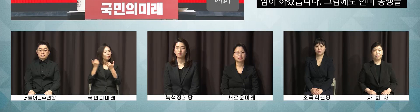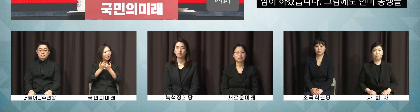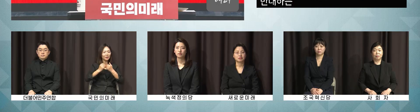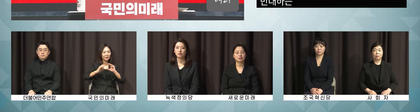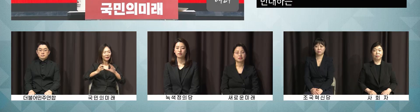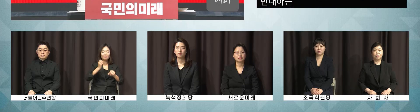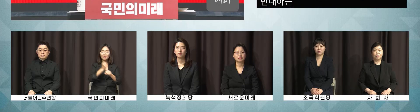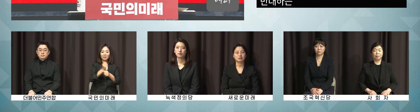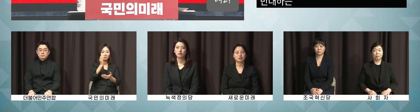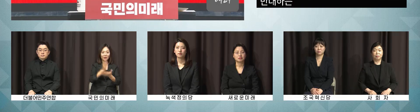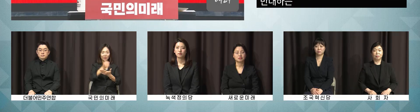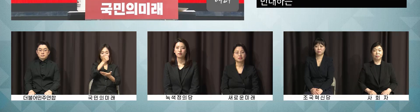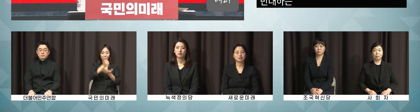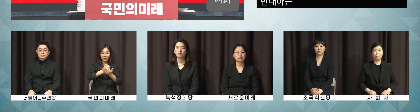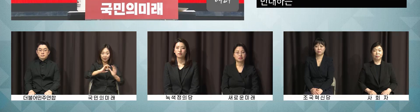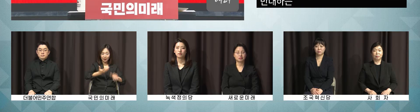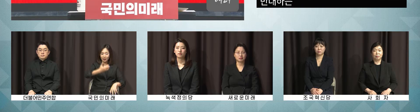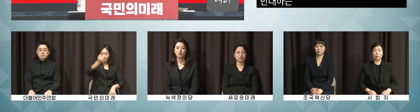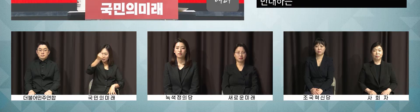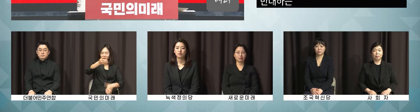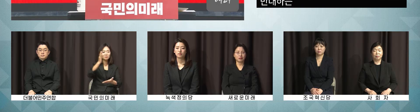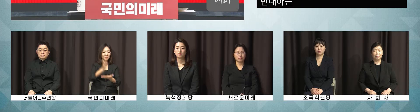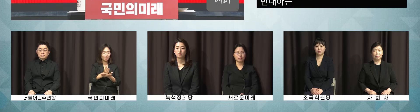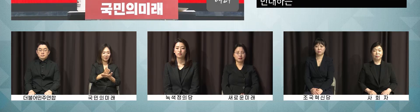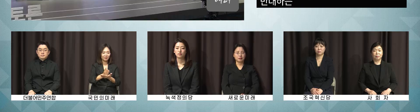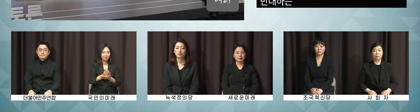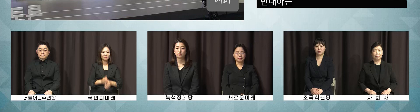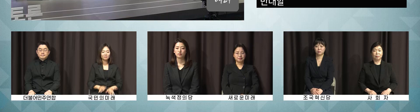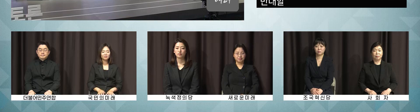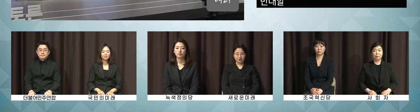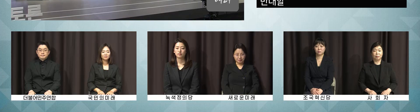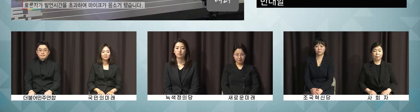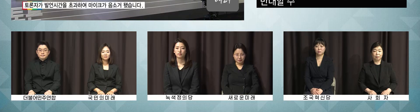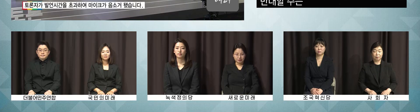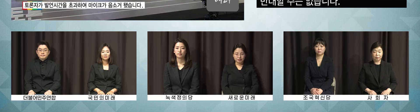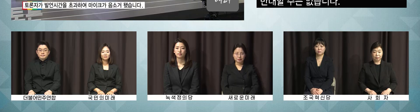할 수는 없습니다. 범죄자의 나라로 가게 할 수는 없습니다.